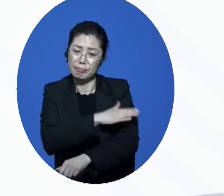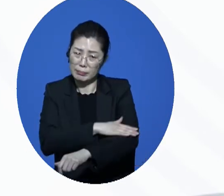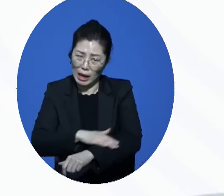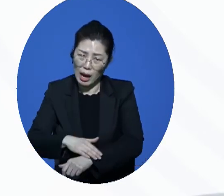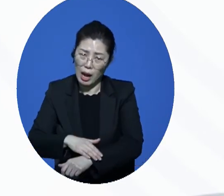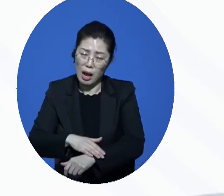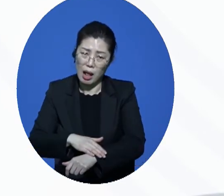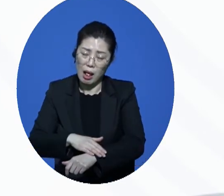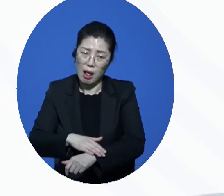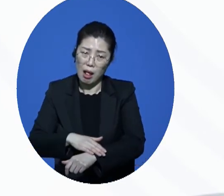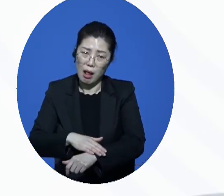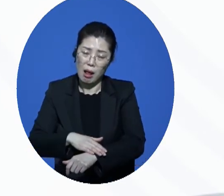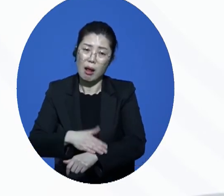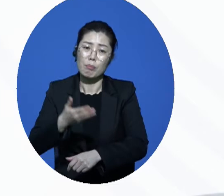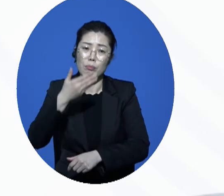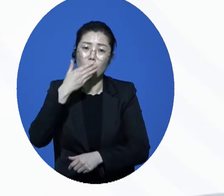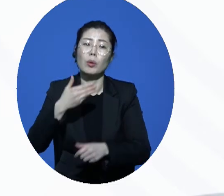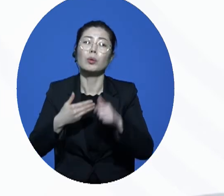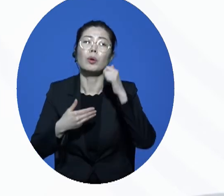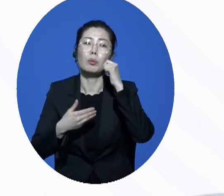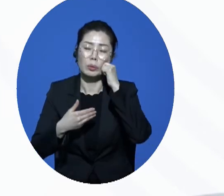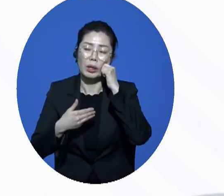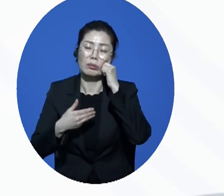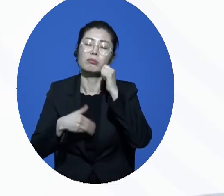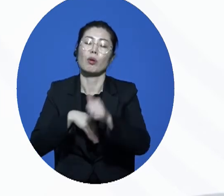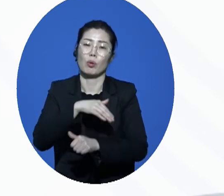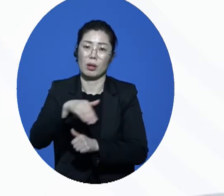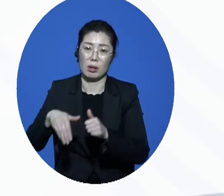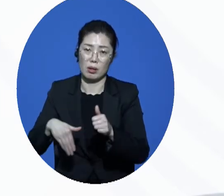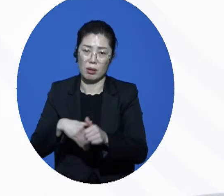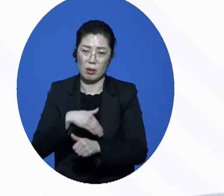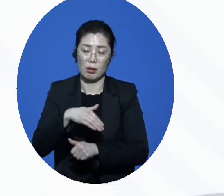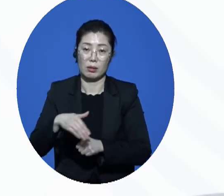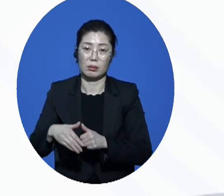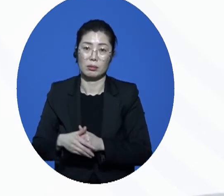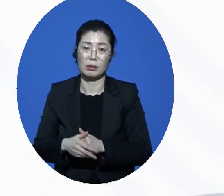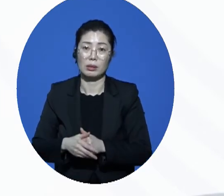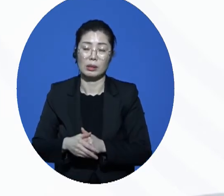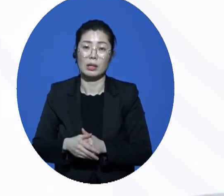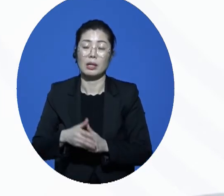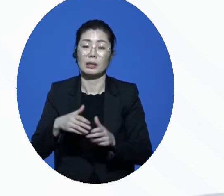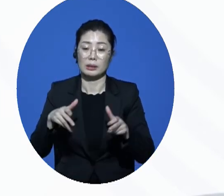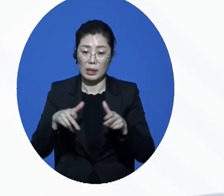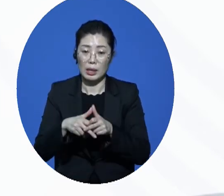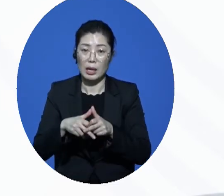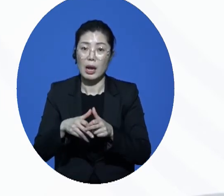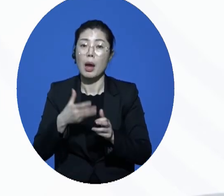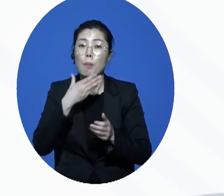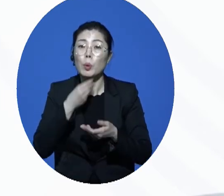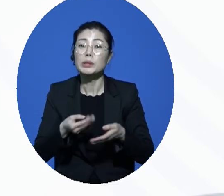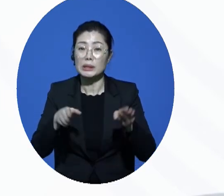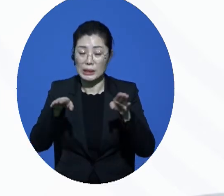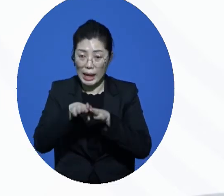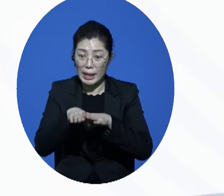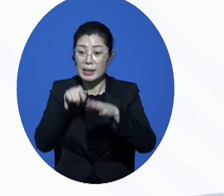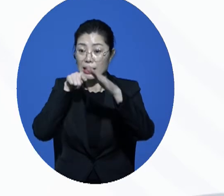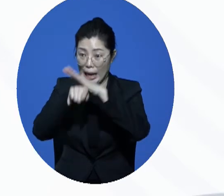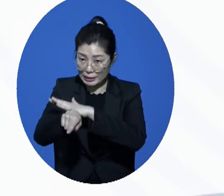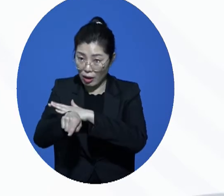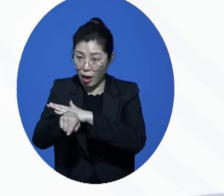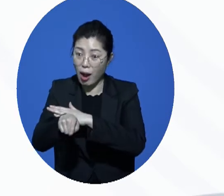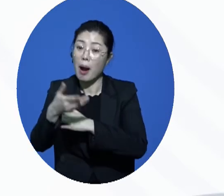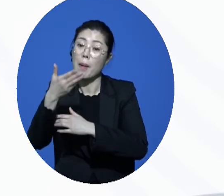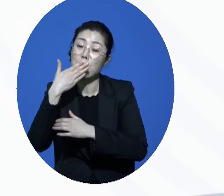제대로 이어갈 수 없는 상황을 맞이했습니다. 자립생활센터이든 복지관이든 가서 식사를